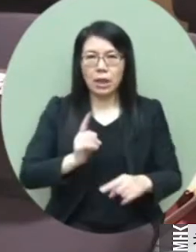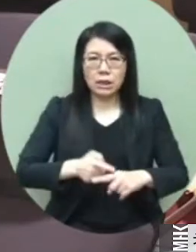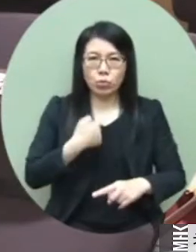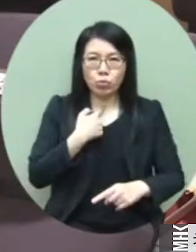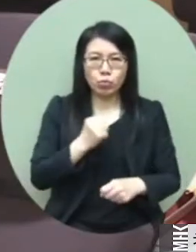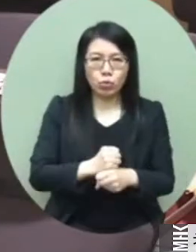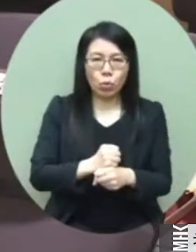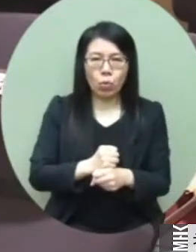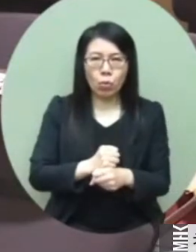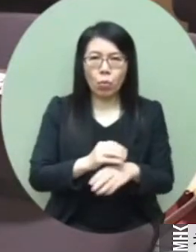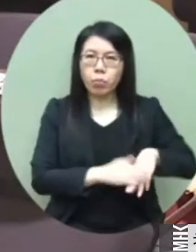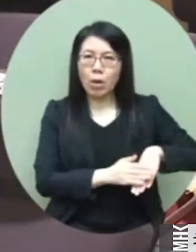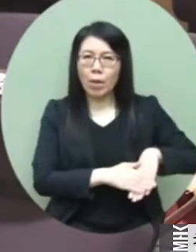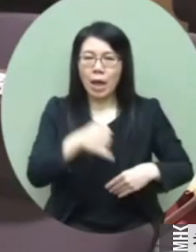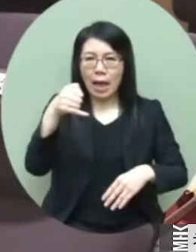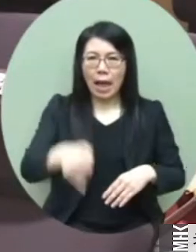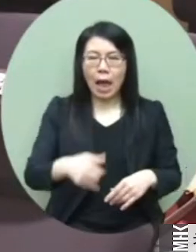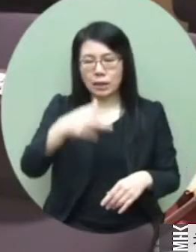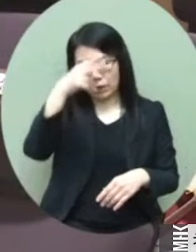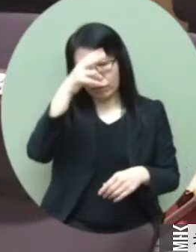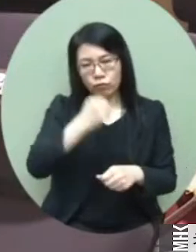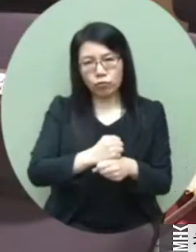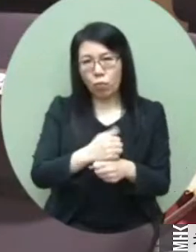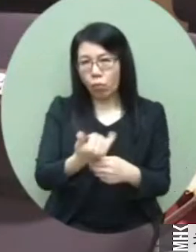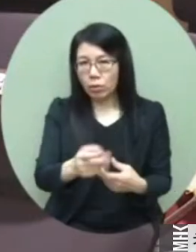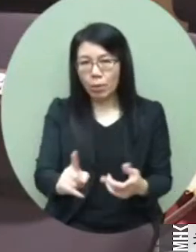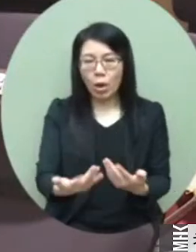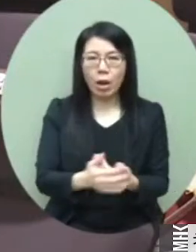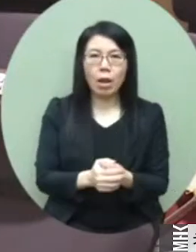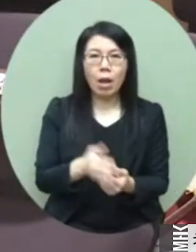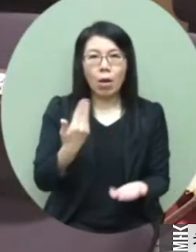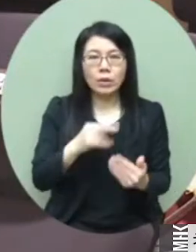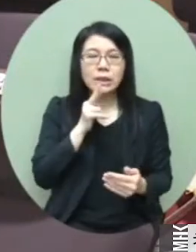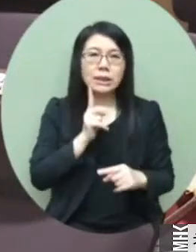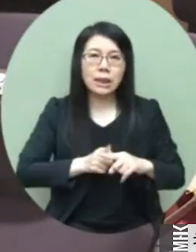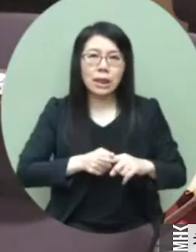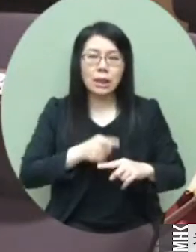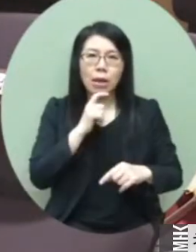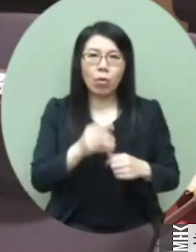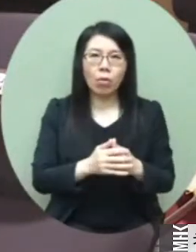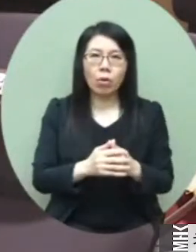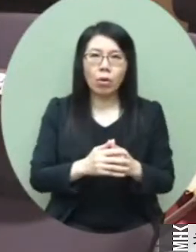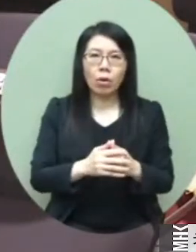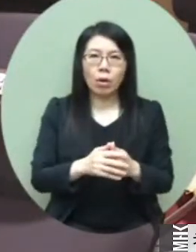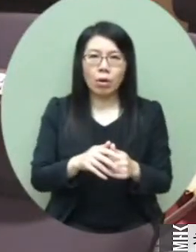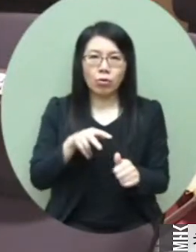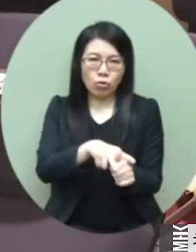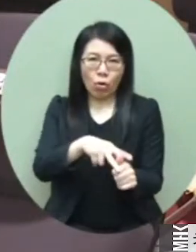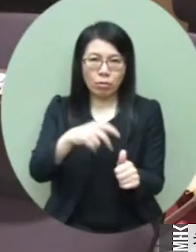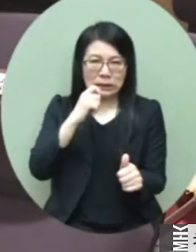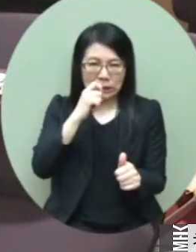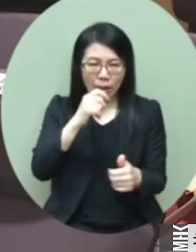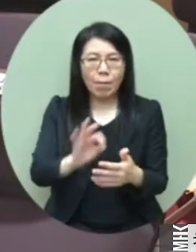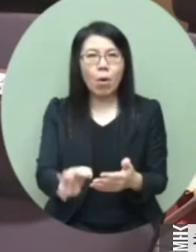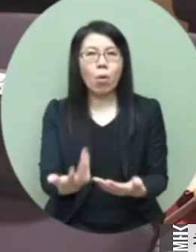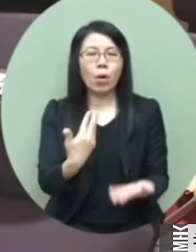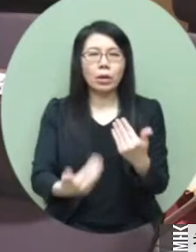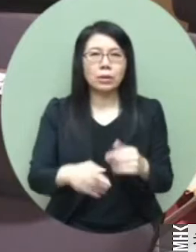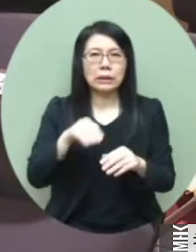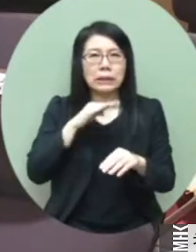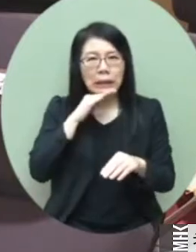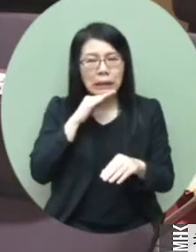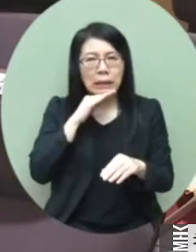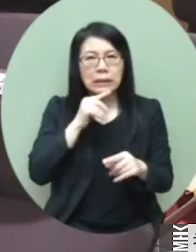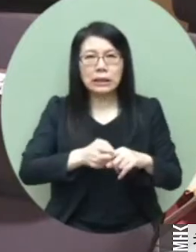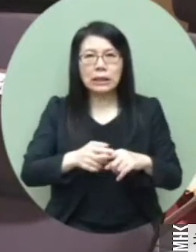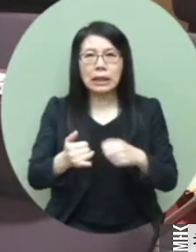做，而唔係留俾下一屆政府呢？或者係會唔會如果真係一旦唔做強檢嘅時候，真係維持橫行去到第6波